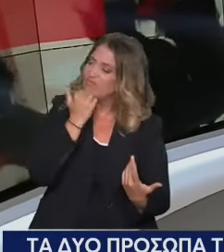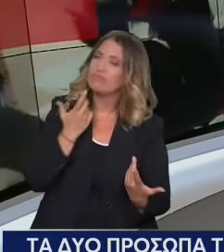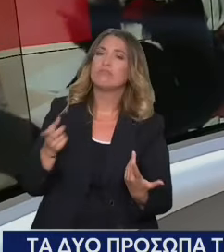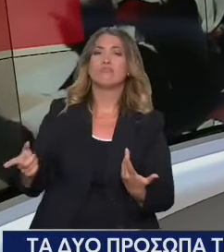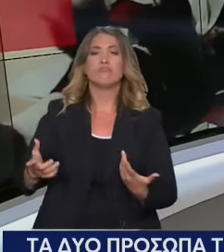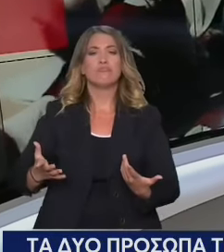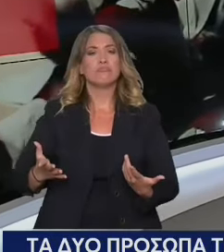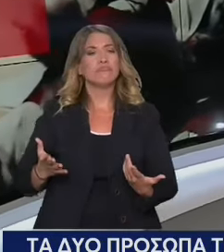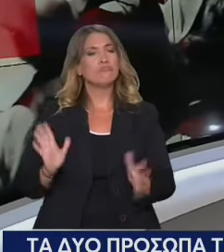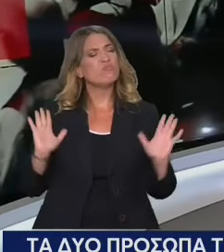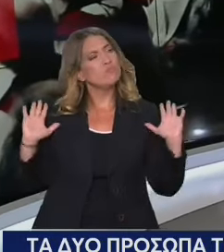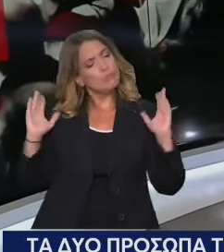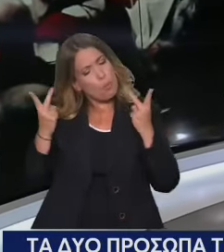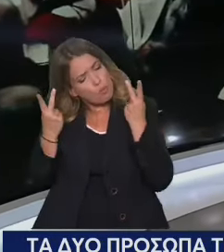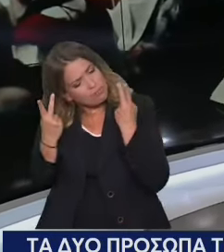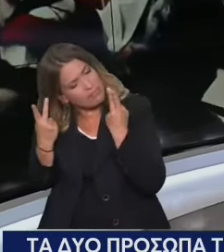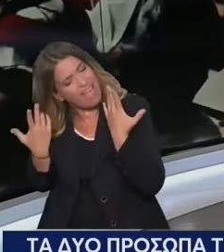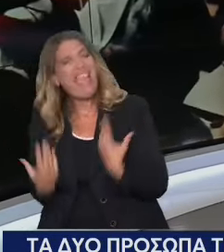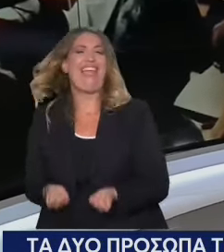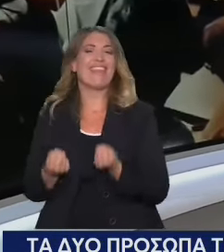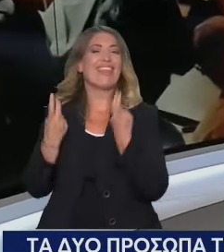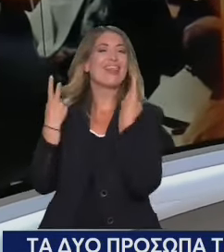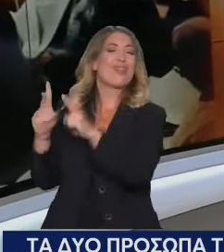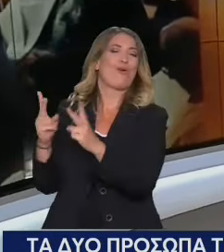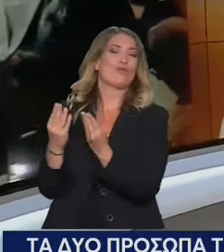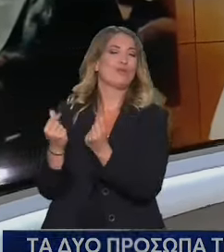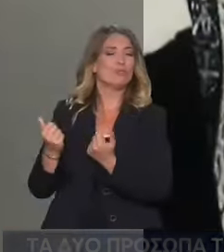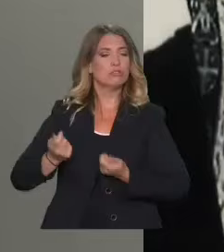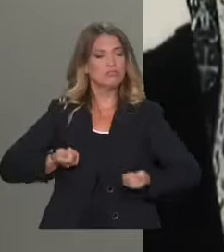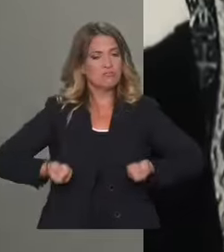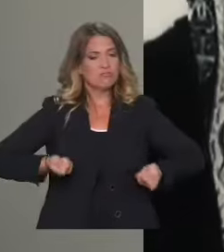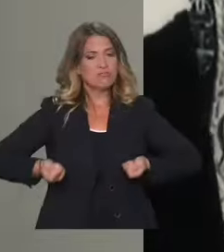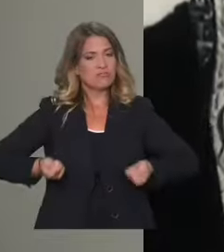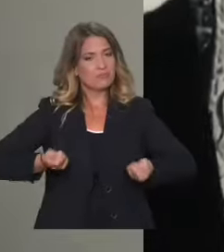της ξεχωριστό τρόπο και κατάφερε να τον επιβάλλει.